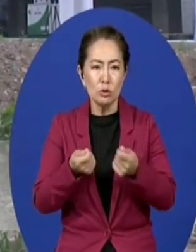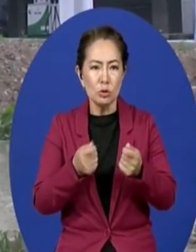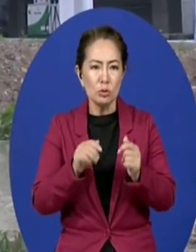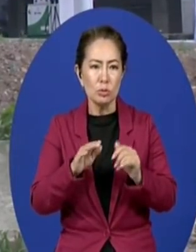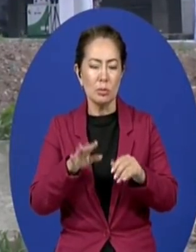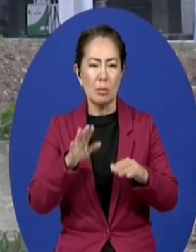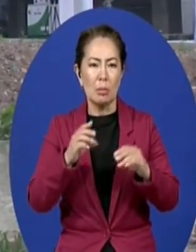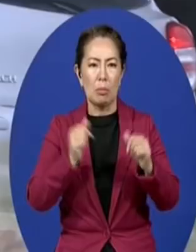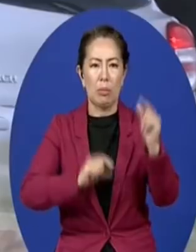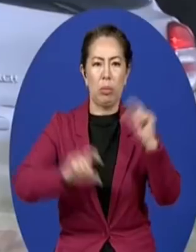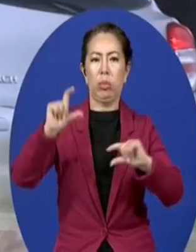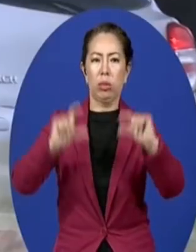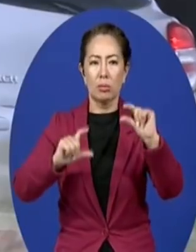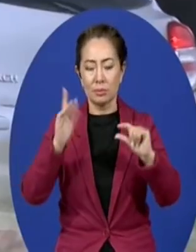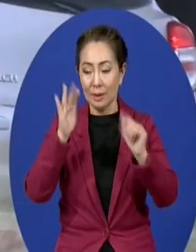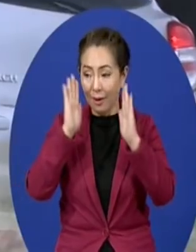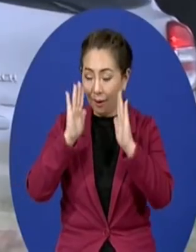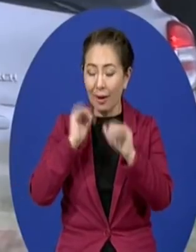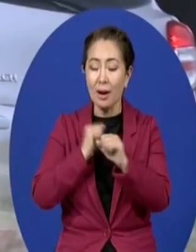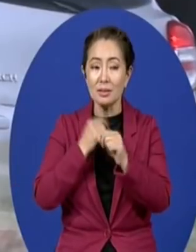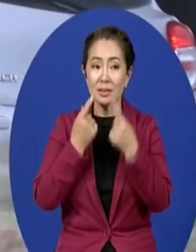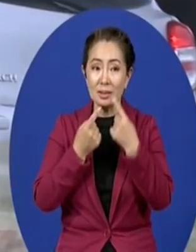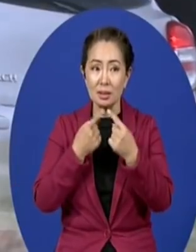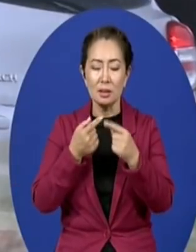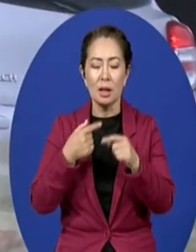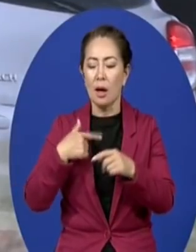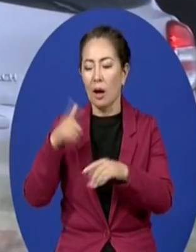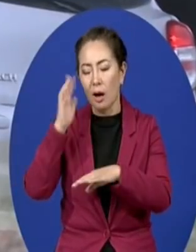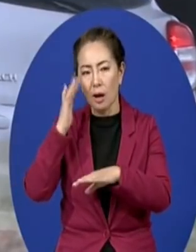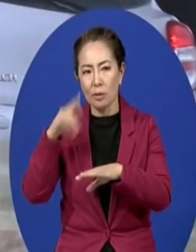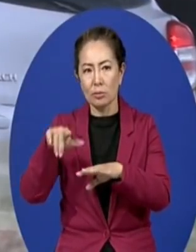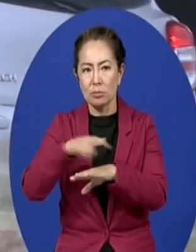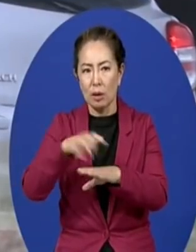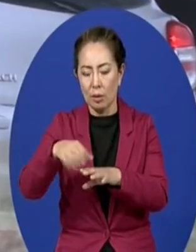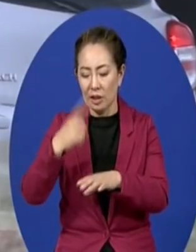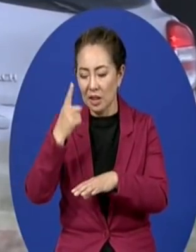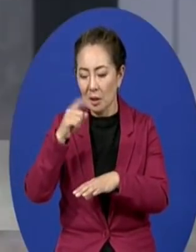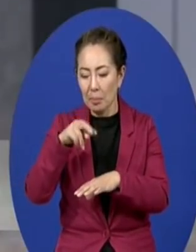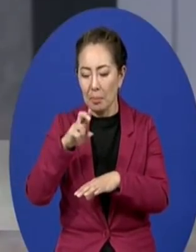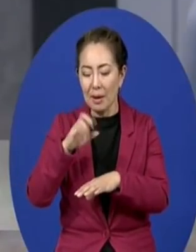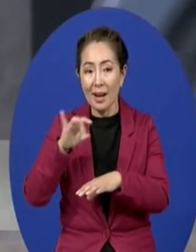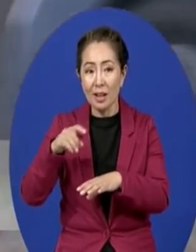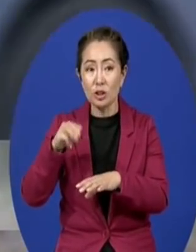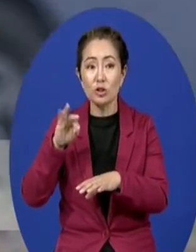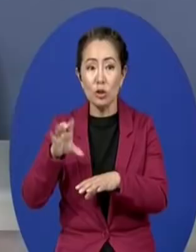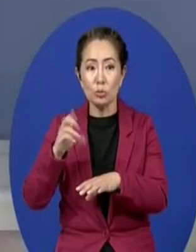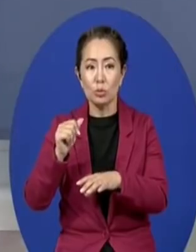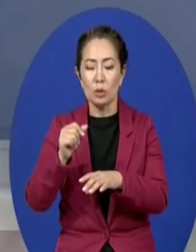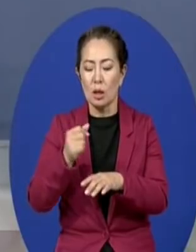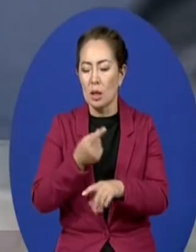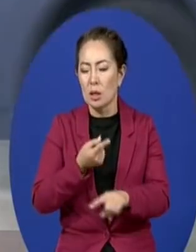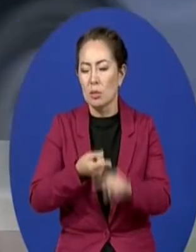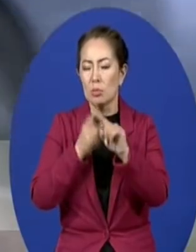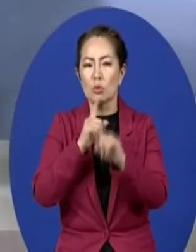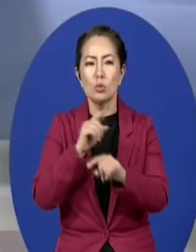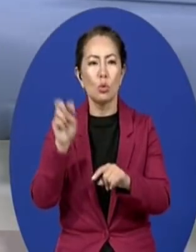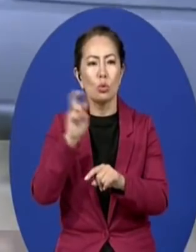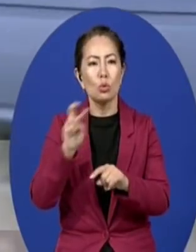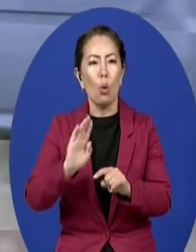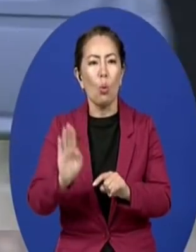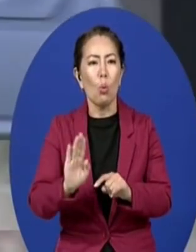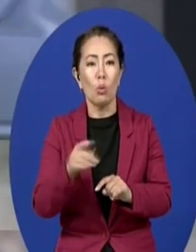савлгаа үүсэхгүй байх тал дээр анхаарч ажиллахаа хэлсэн юм. Учир нь олборлогч орнууд оны эцэс нэг барел тосны үнийг 100 амрикт долларт хүргэхгүй гэдгээ